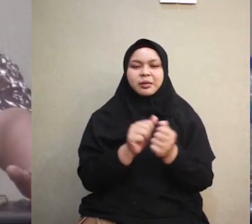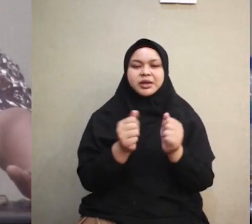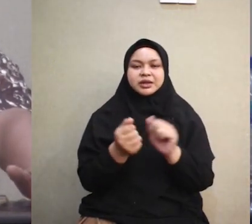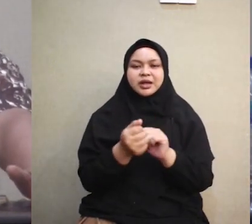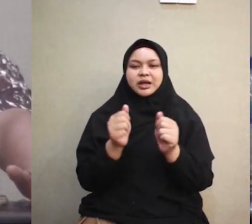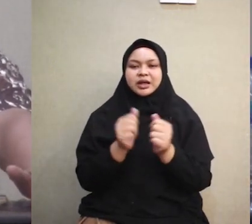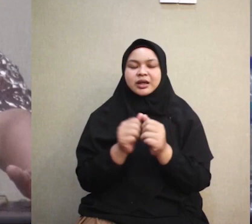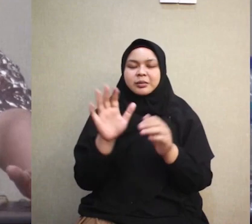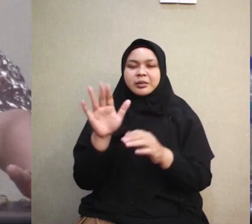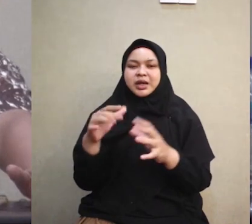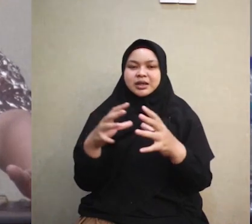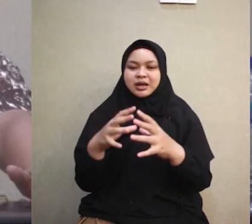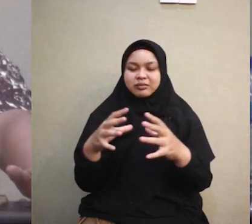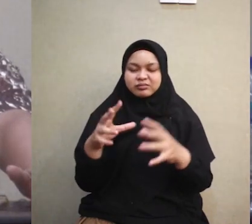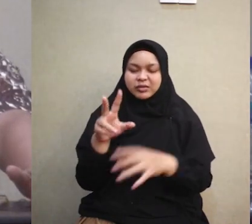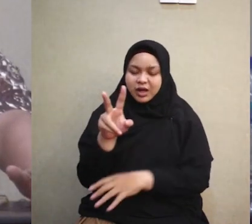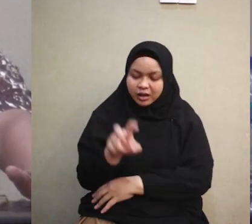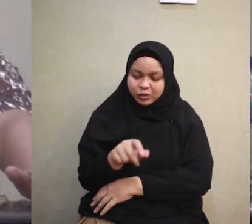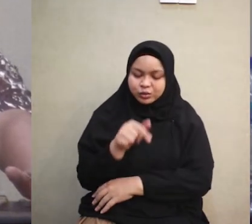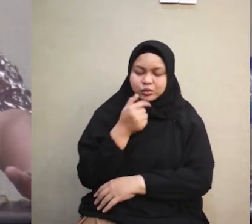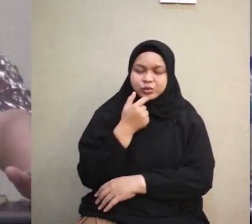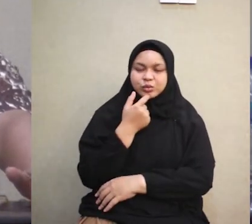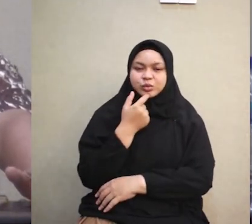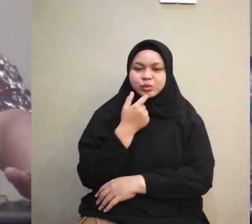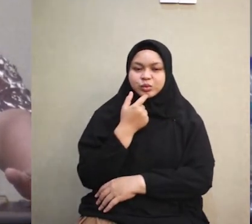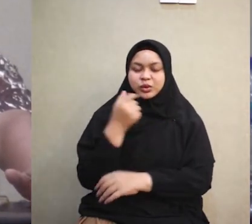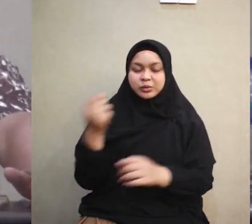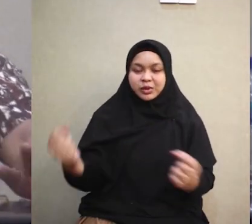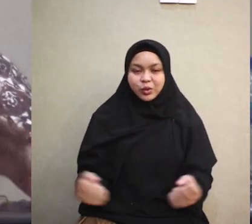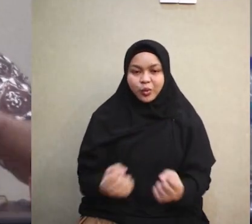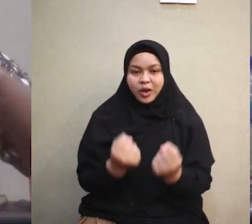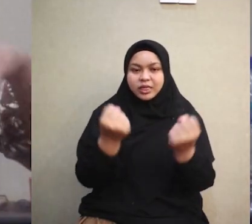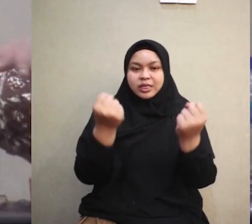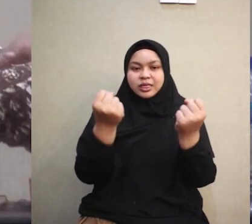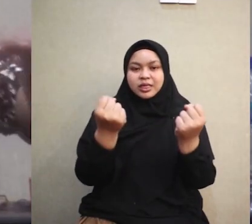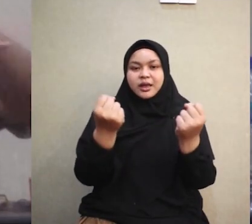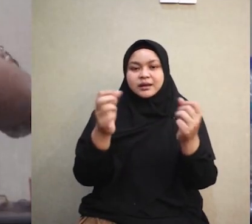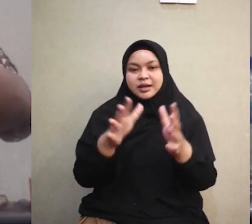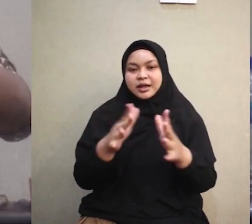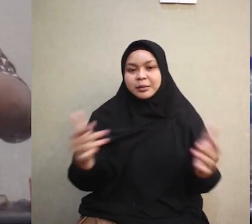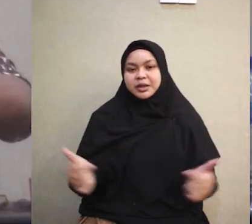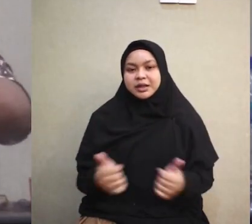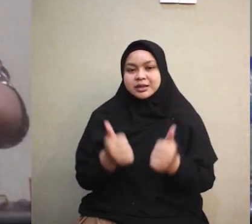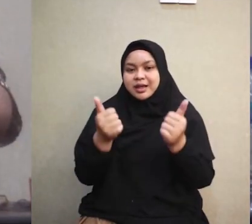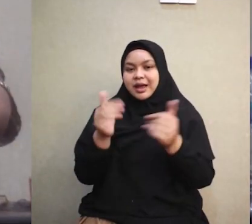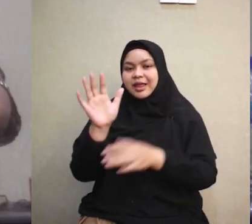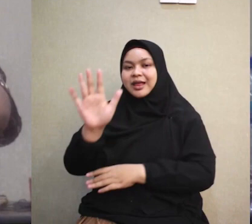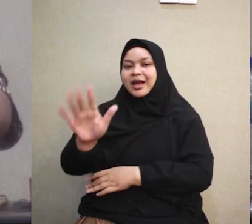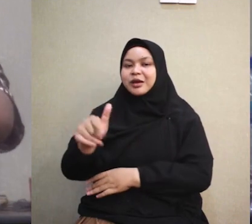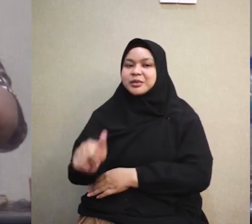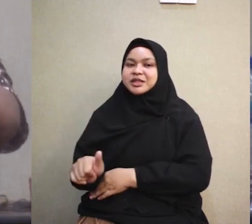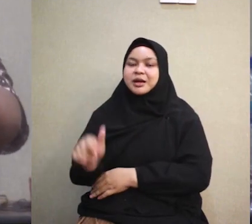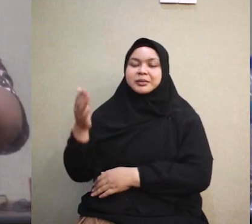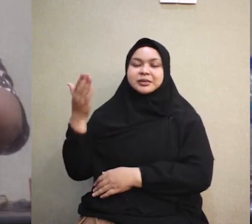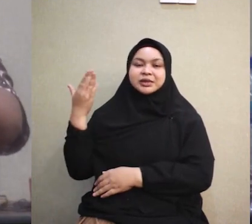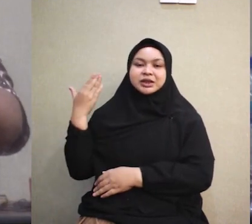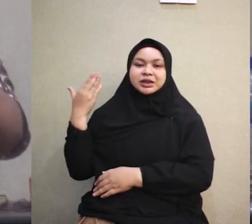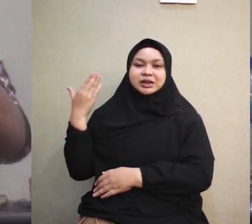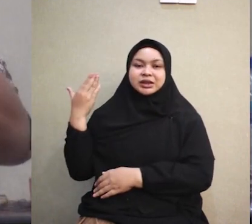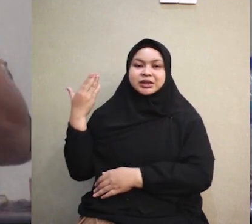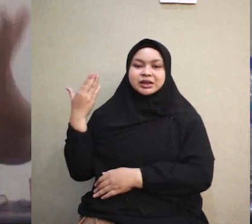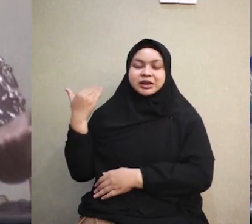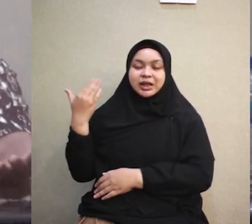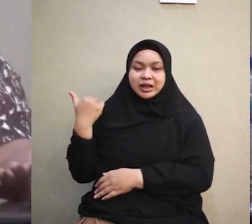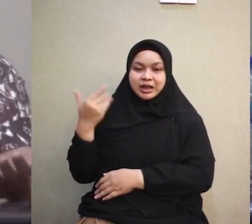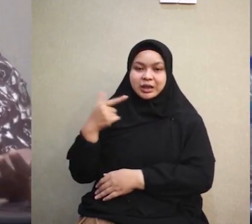harus apa di perkuat jadi keberhasilan keberhasilan tadi seharusnya bisa menjadi sebuah